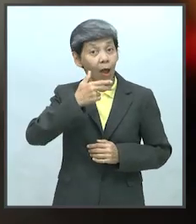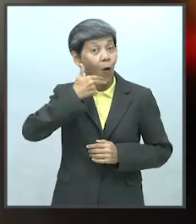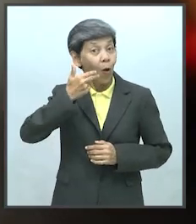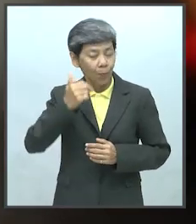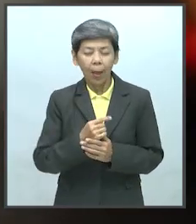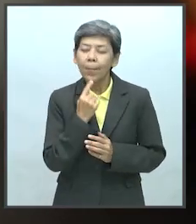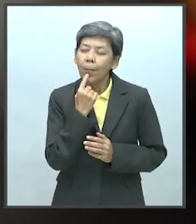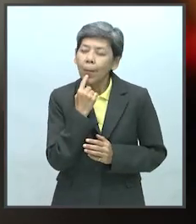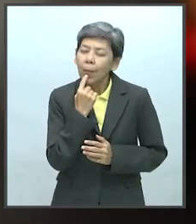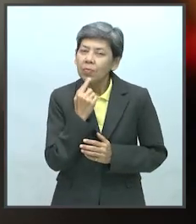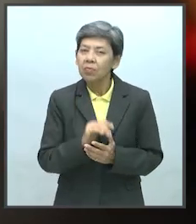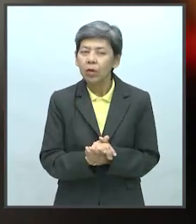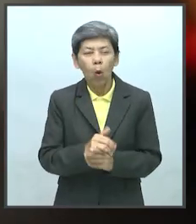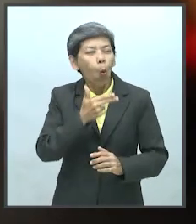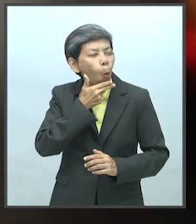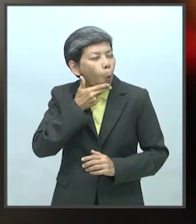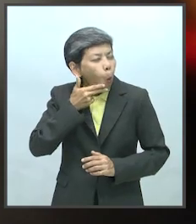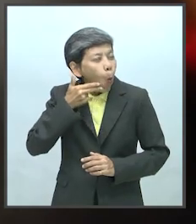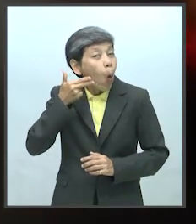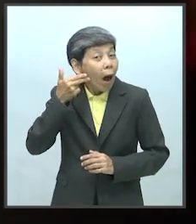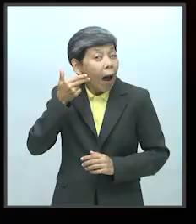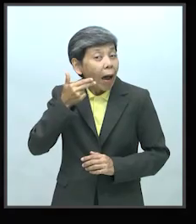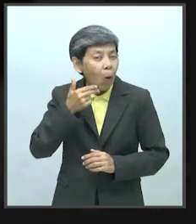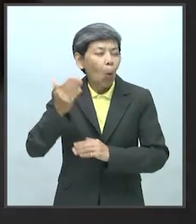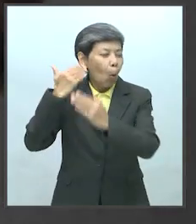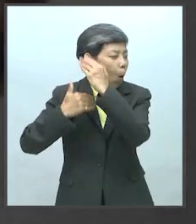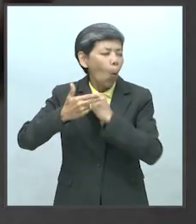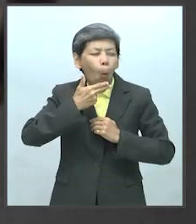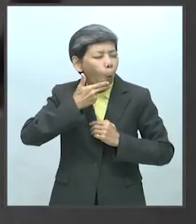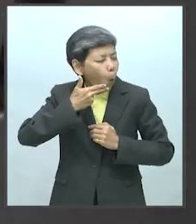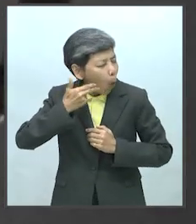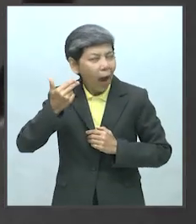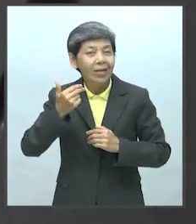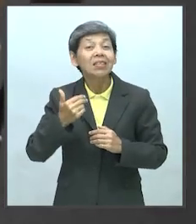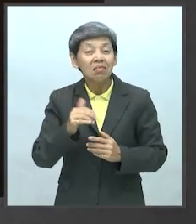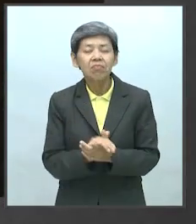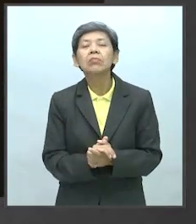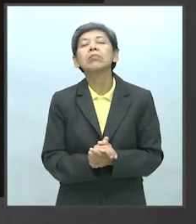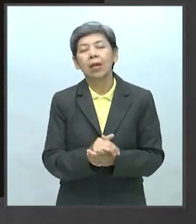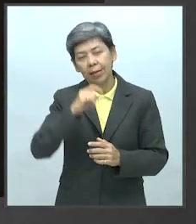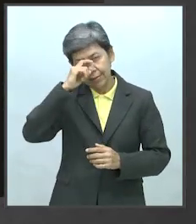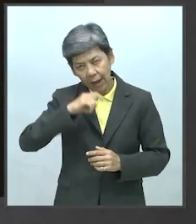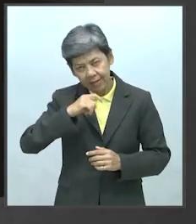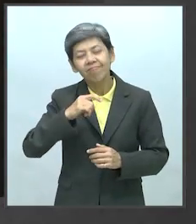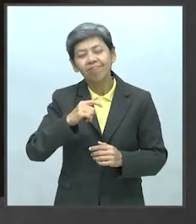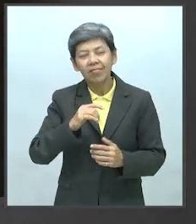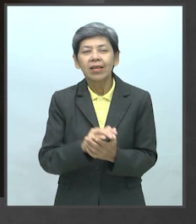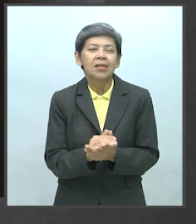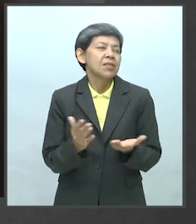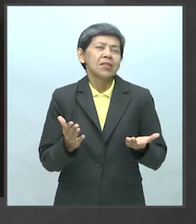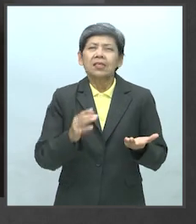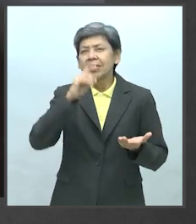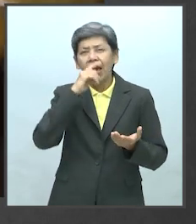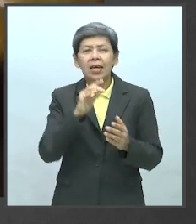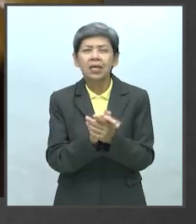แล้วขนมไทยอะครับรสชาตินี่จะต้องหวานจัดเลยโบราณโบราณต้องหวานจัดเลยเพราะว่าเหตุผลก็คือเมืองไทยเราเนี่ย